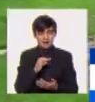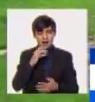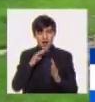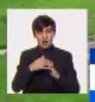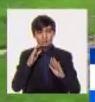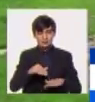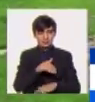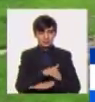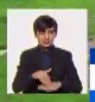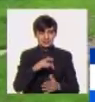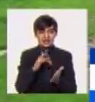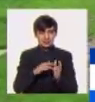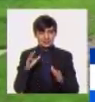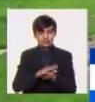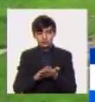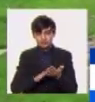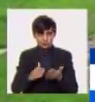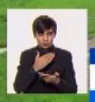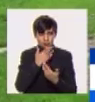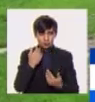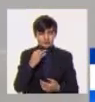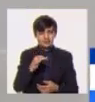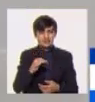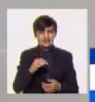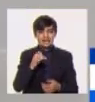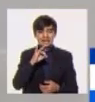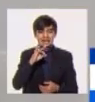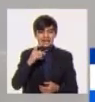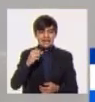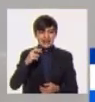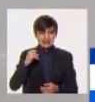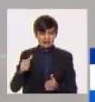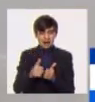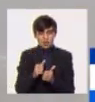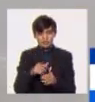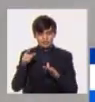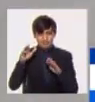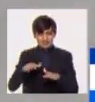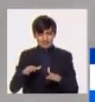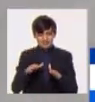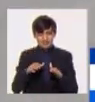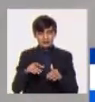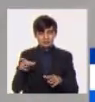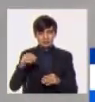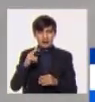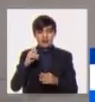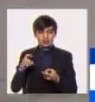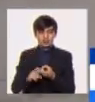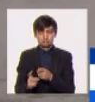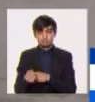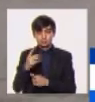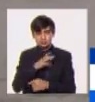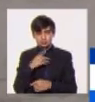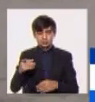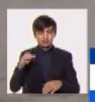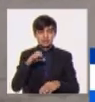жерде дезинфекция жасалмаған деп отыр. Ал жуырда ғана іргелес елді мекенде коронавирус ошағы табылып, түгелдей карантин жабылған аумақтың қайта